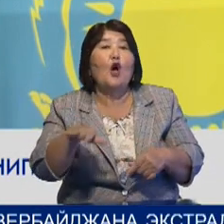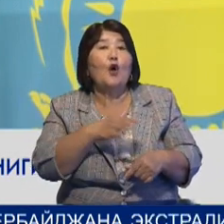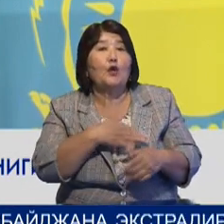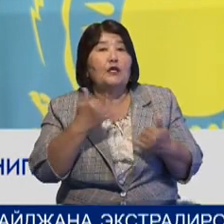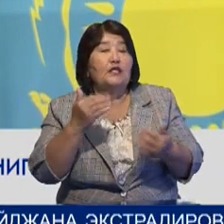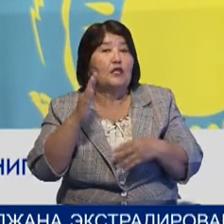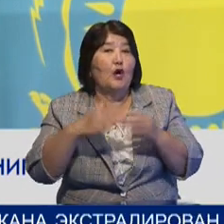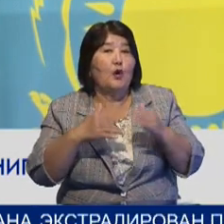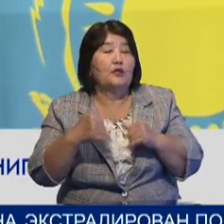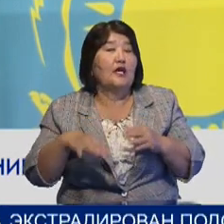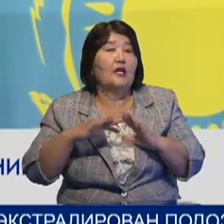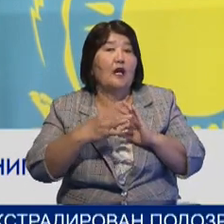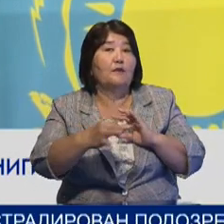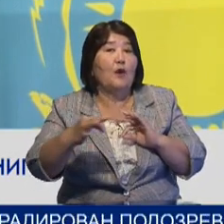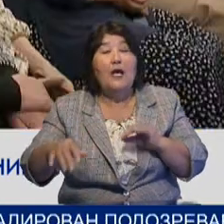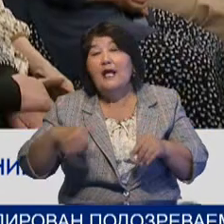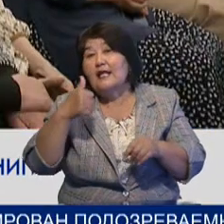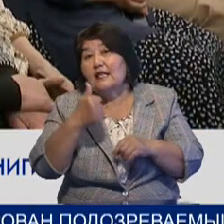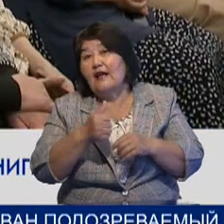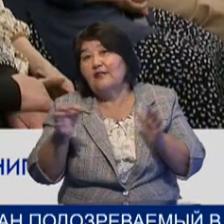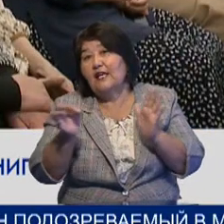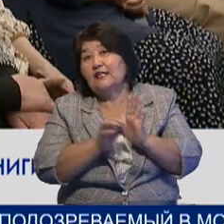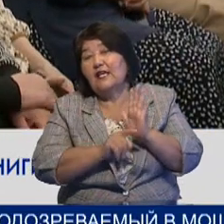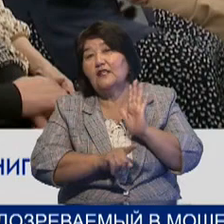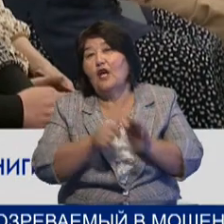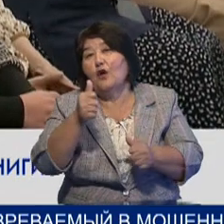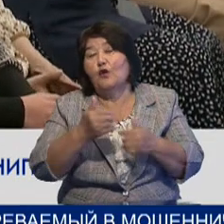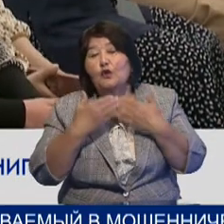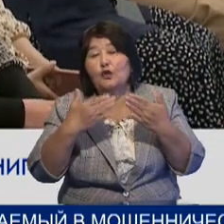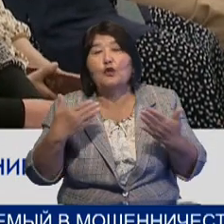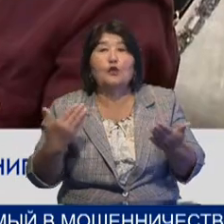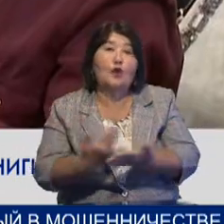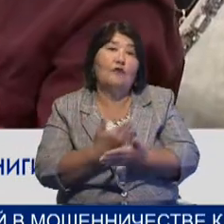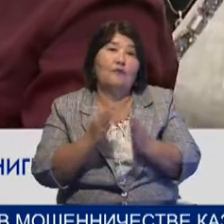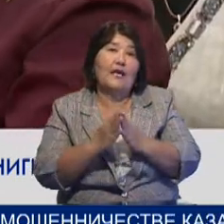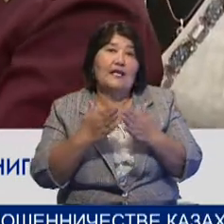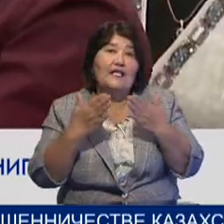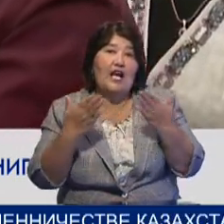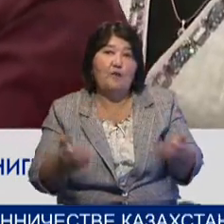сейчас строятся в районах области главная цель знакомство читателей с новыми